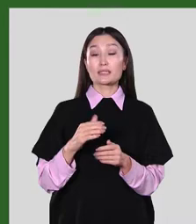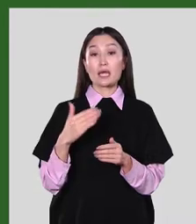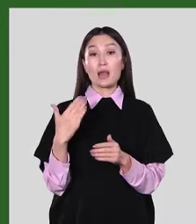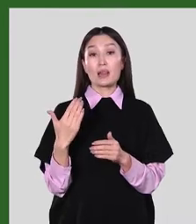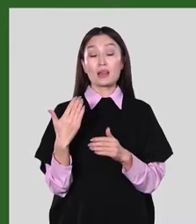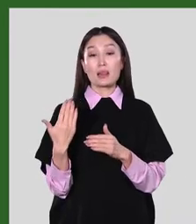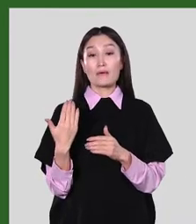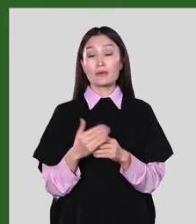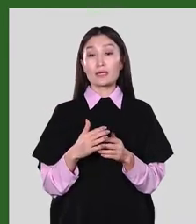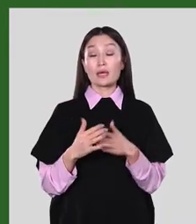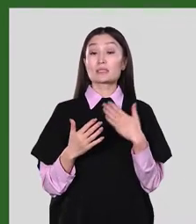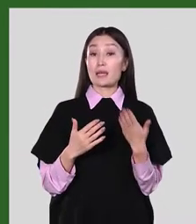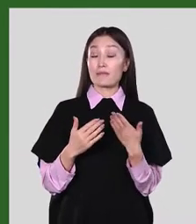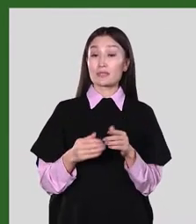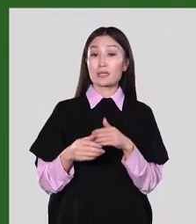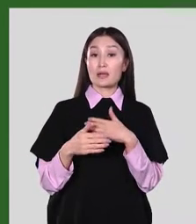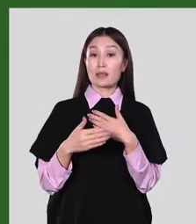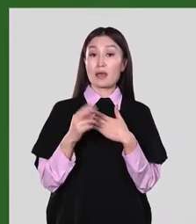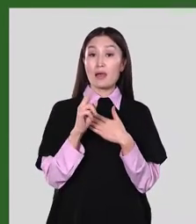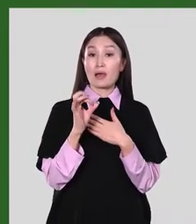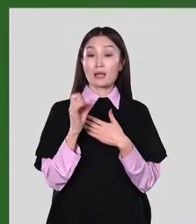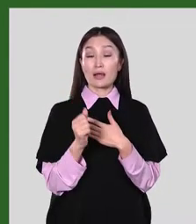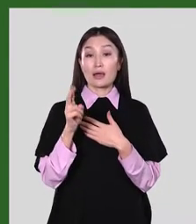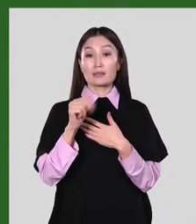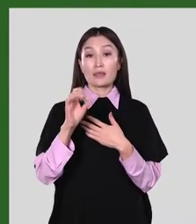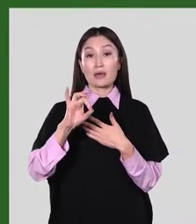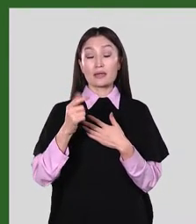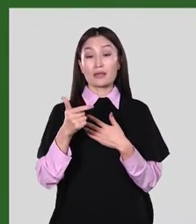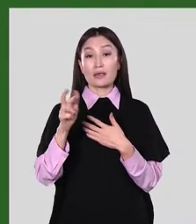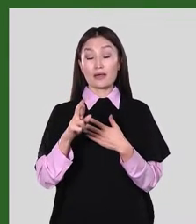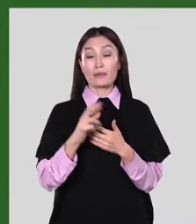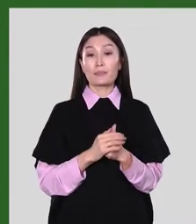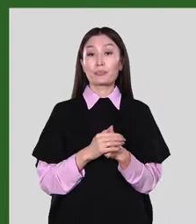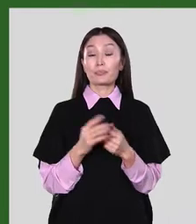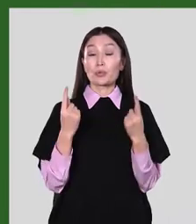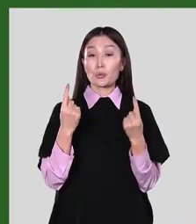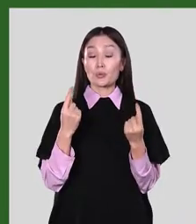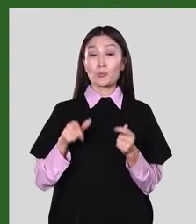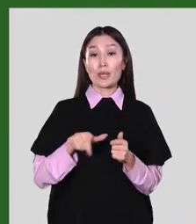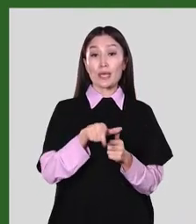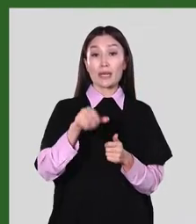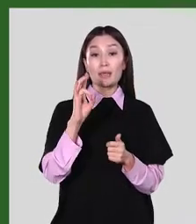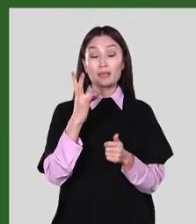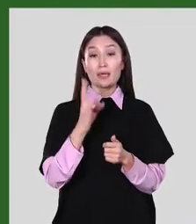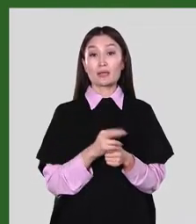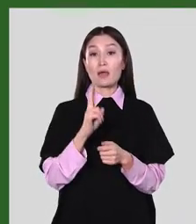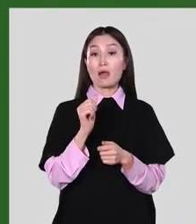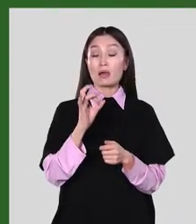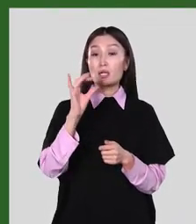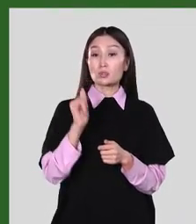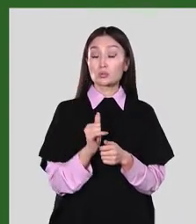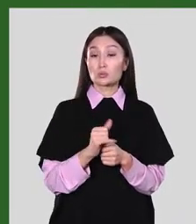стороны реку кара дарья крупные притоки реки нары реки карасу